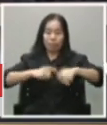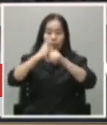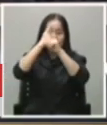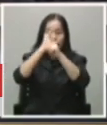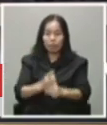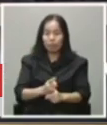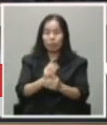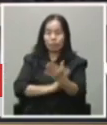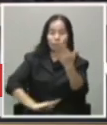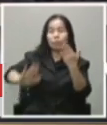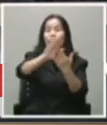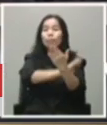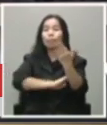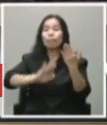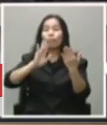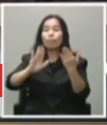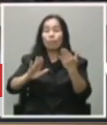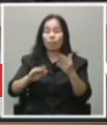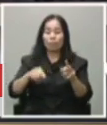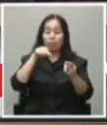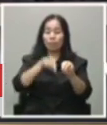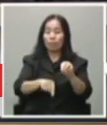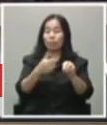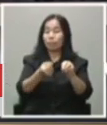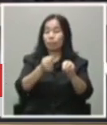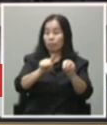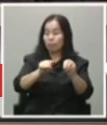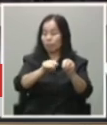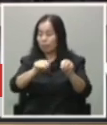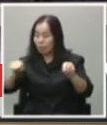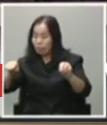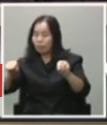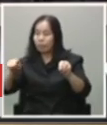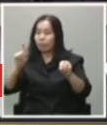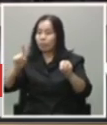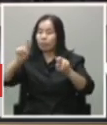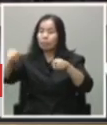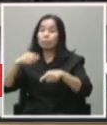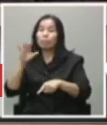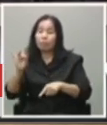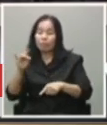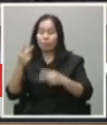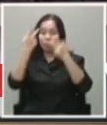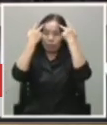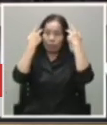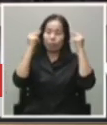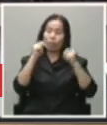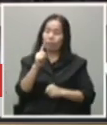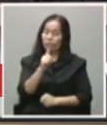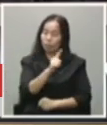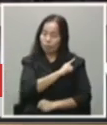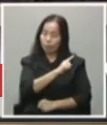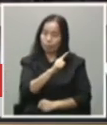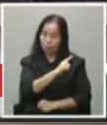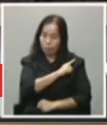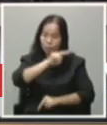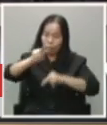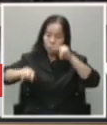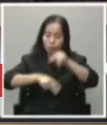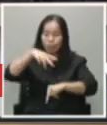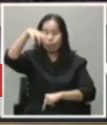ารราชการแผ่นดินนะครับในมาตรา11ตั้งแต่วงเล็บ1ถึง8นายกรัฐมนตรีต้องรับผิดชอบในหน่วยงานที่ท่านดูแลทุ